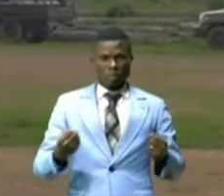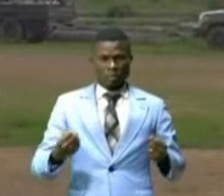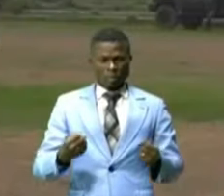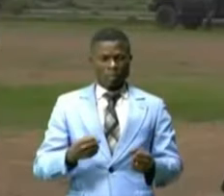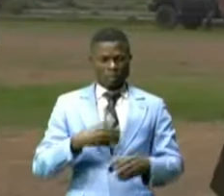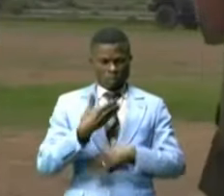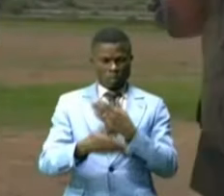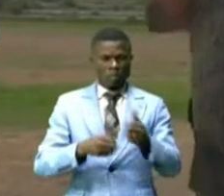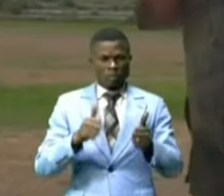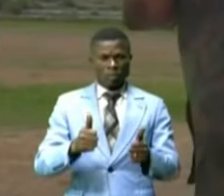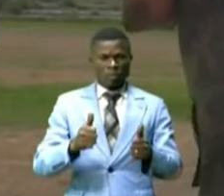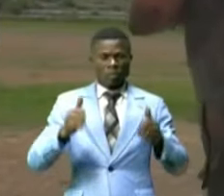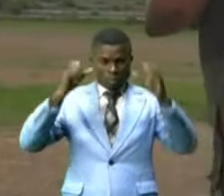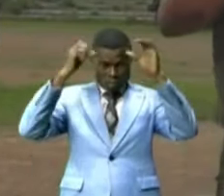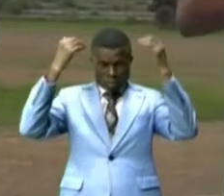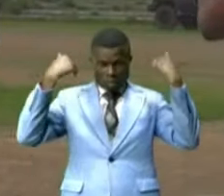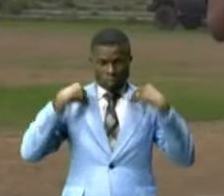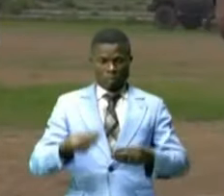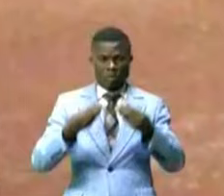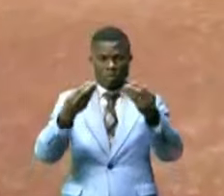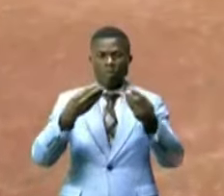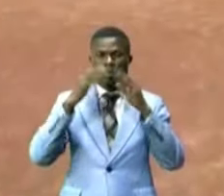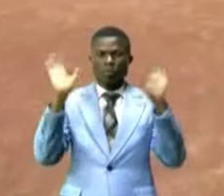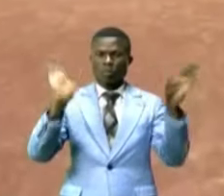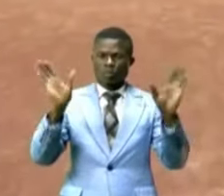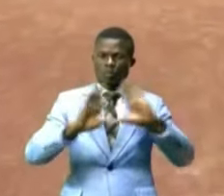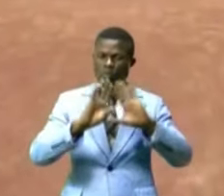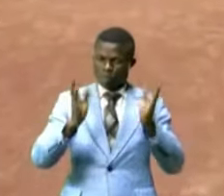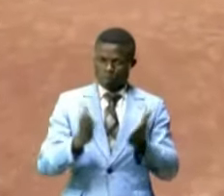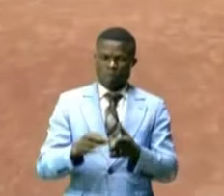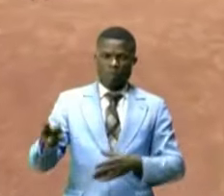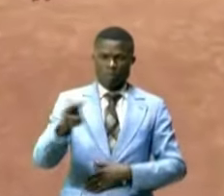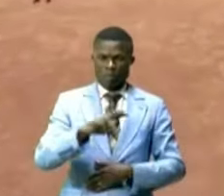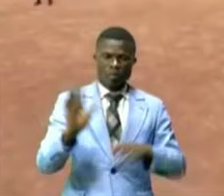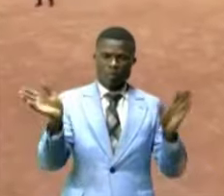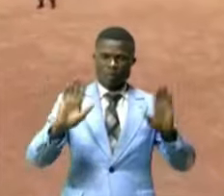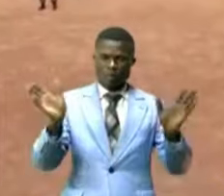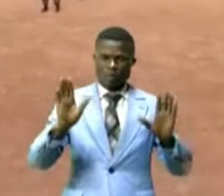top, mon conzi a perçu le nom son bote.